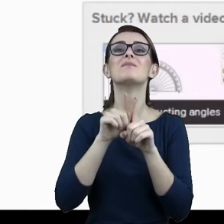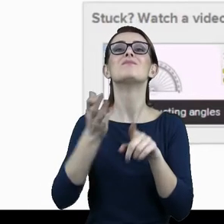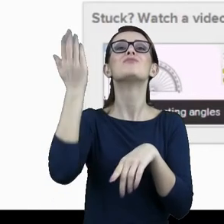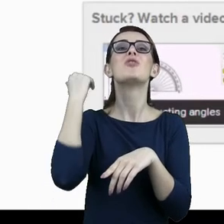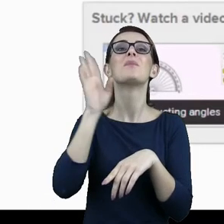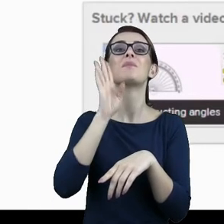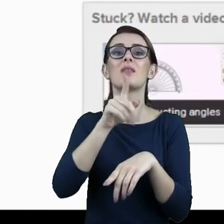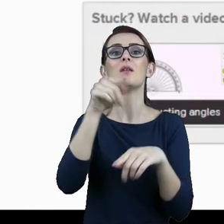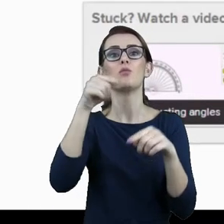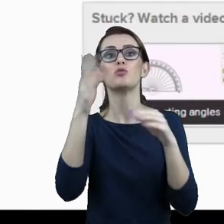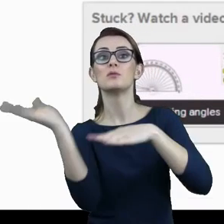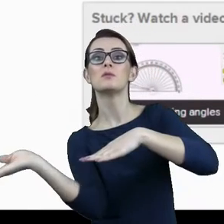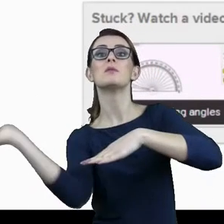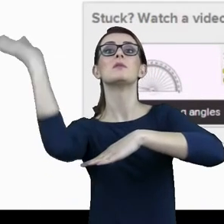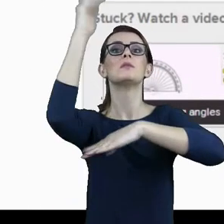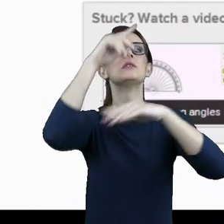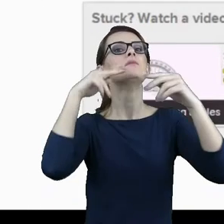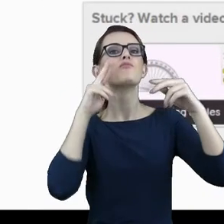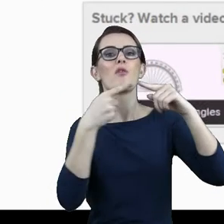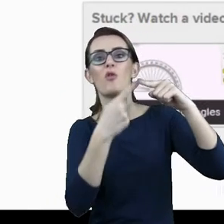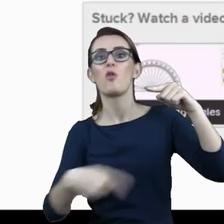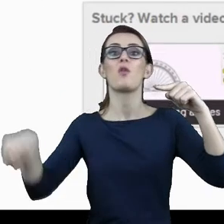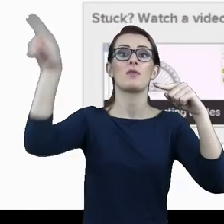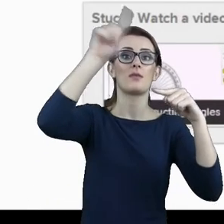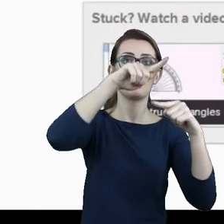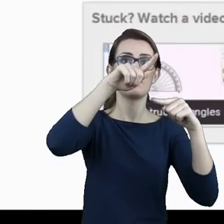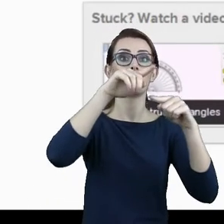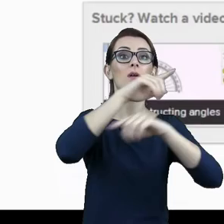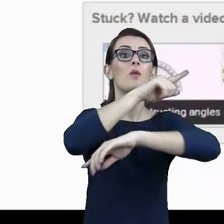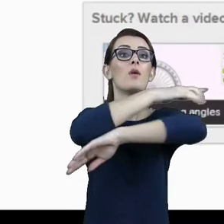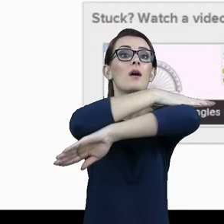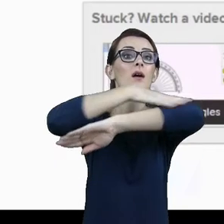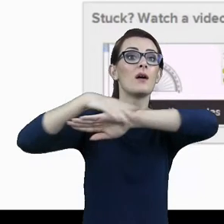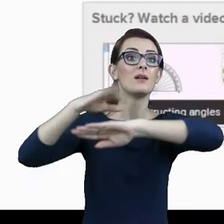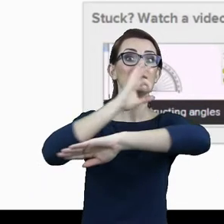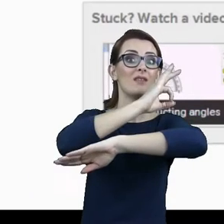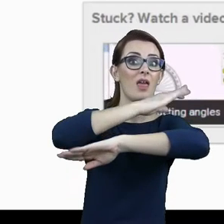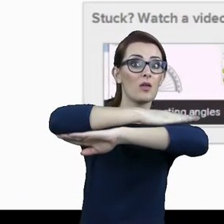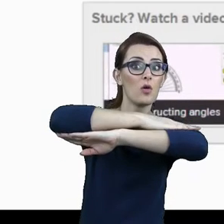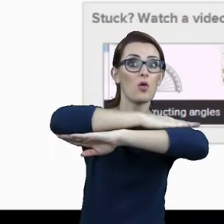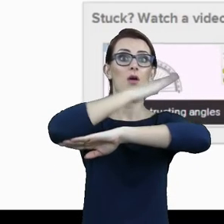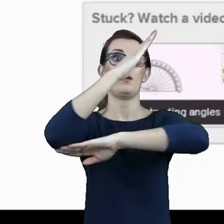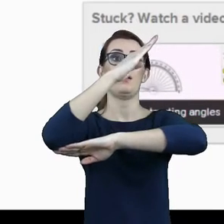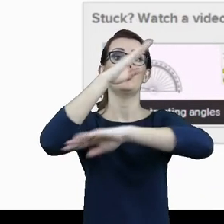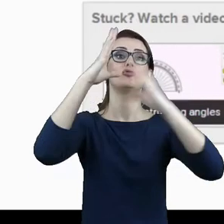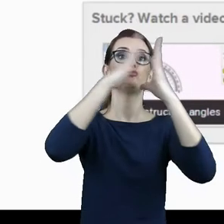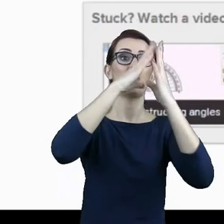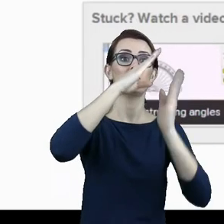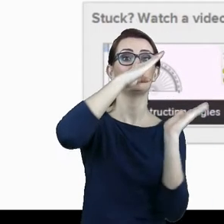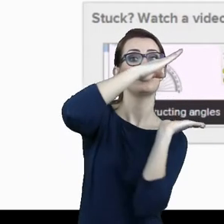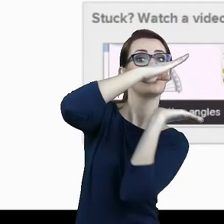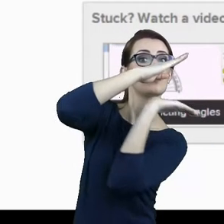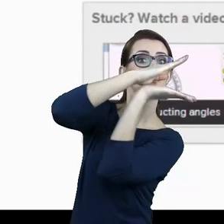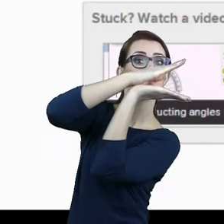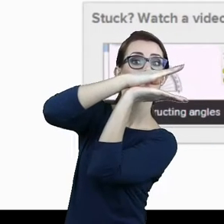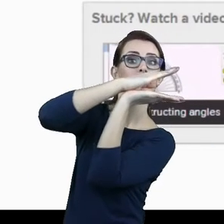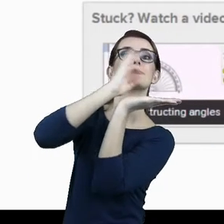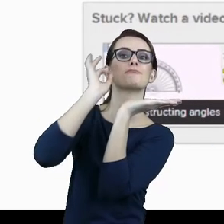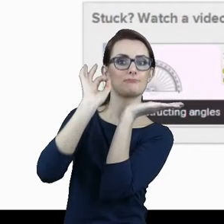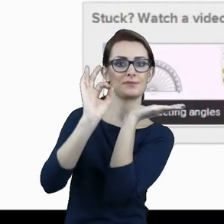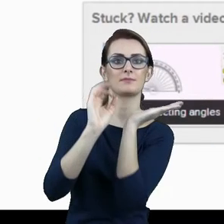10 stopni to jest taki kąt, który narysowaliśmy poprzednio. Wstawiamy wierzchołek.